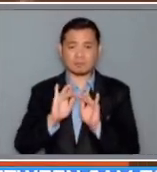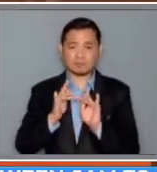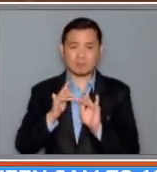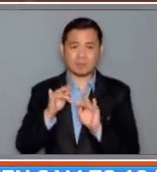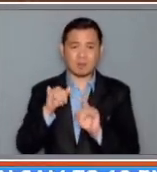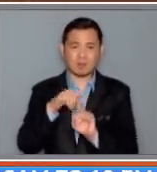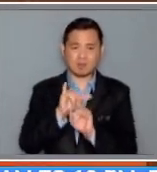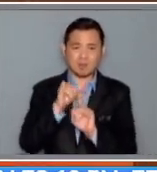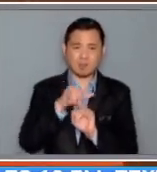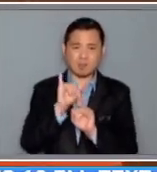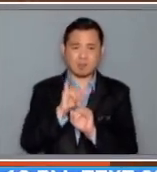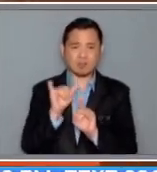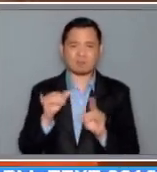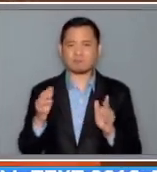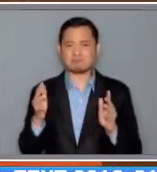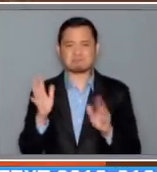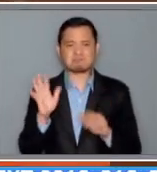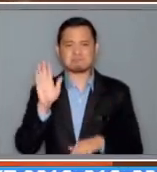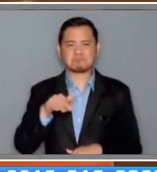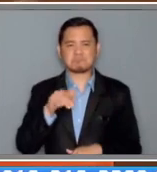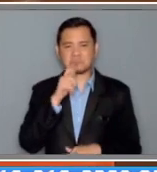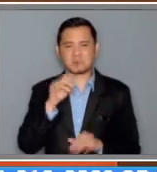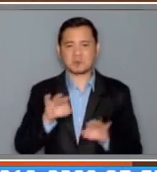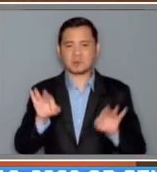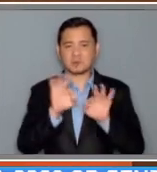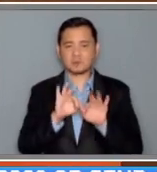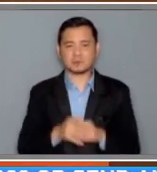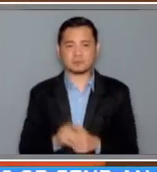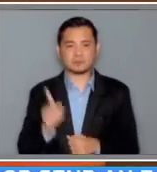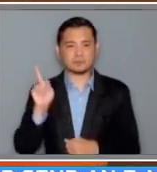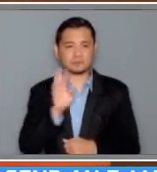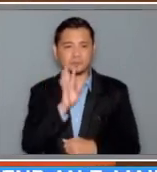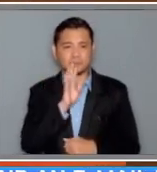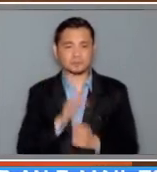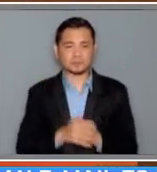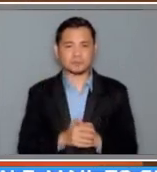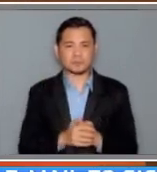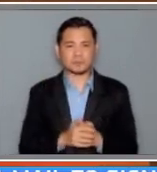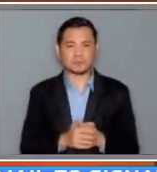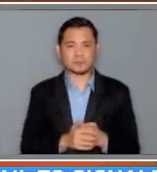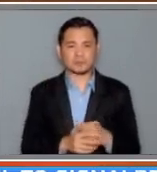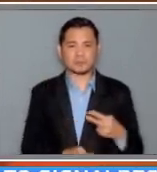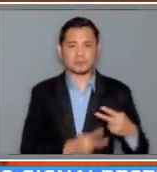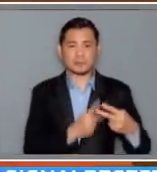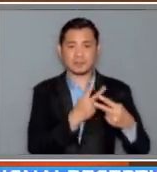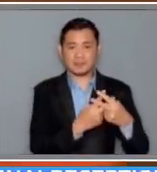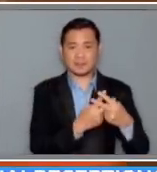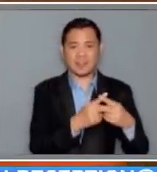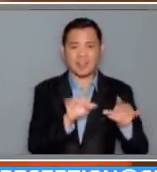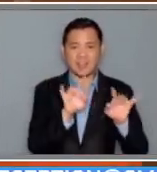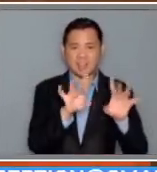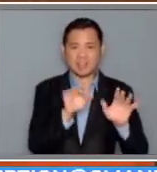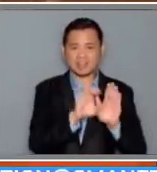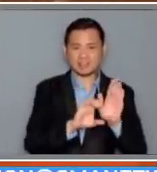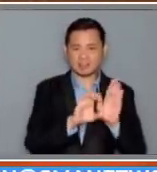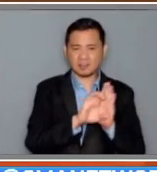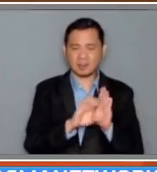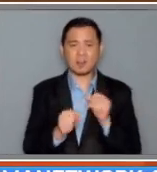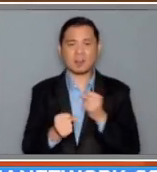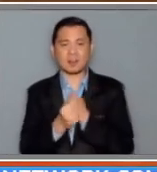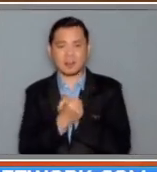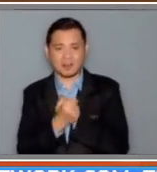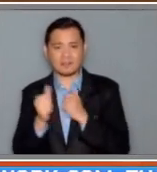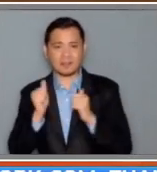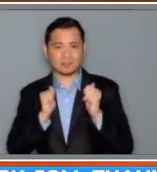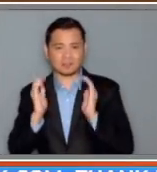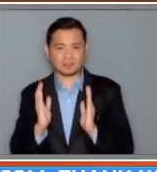was a netizen na nag-tweet ng hashtag, hate the character, love the actress. So we took that on and we decided